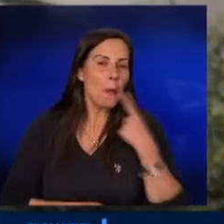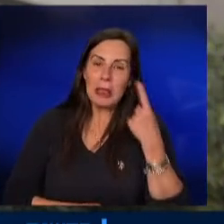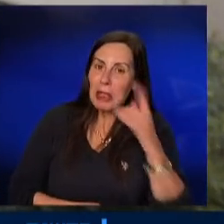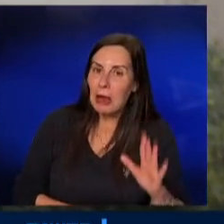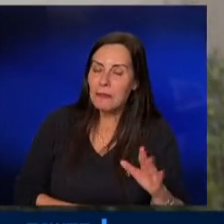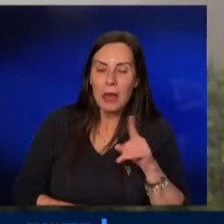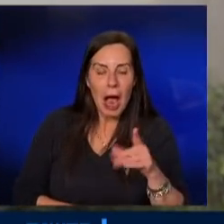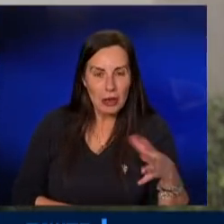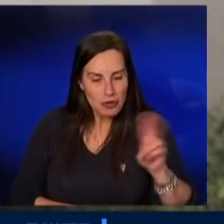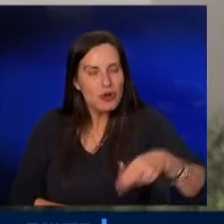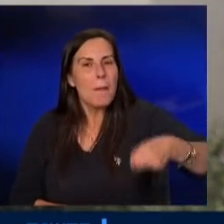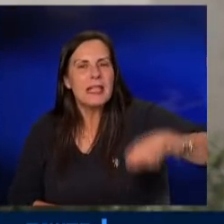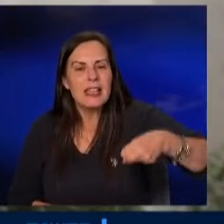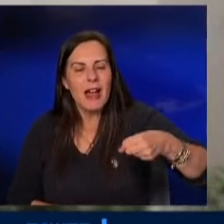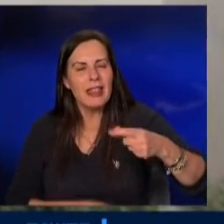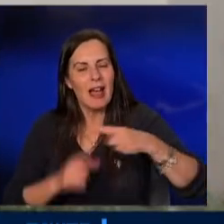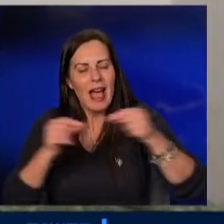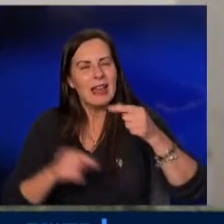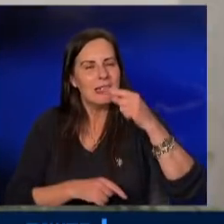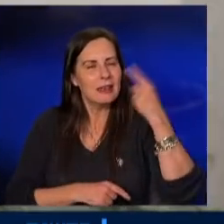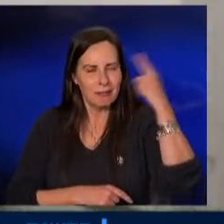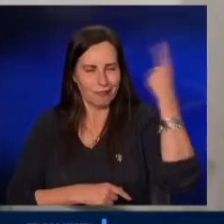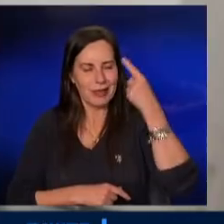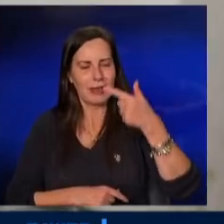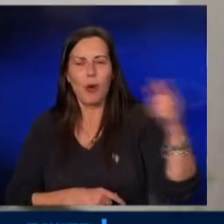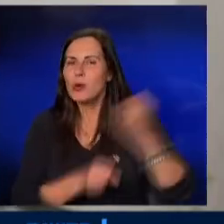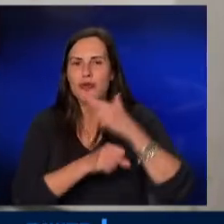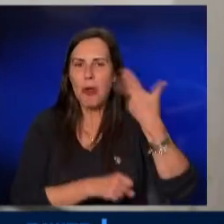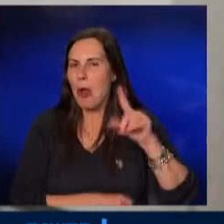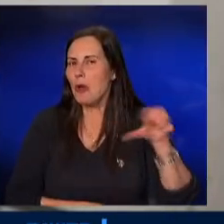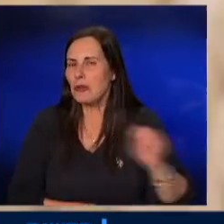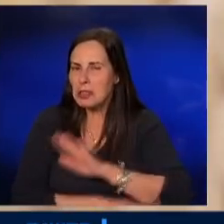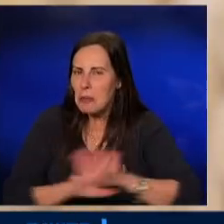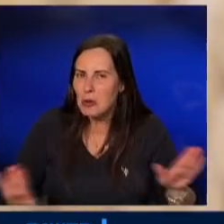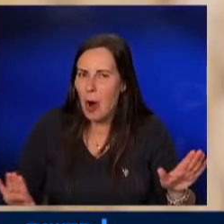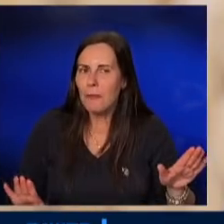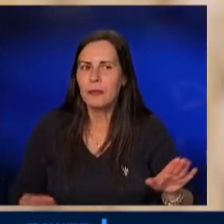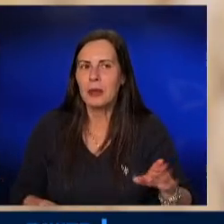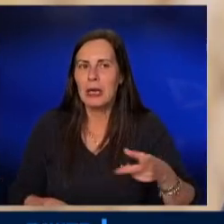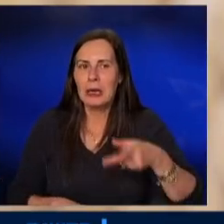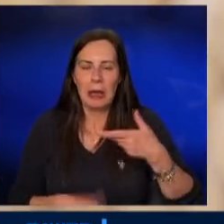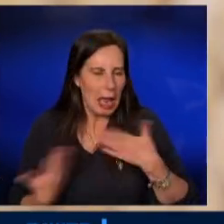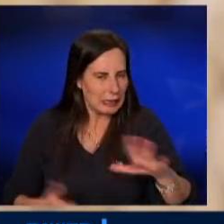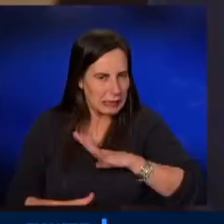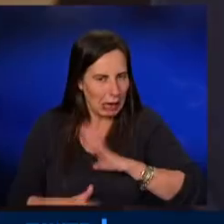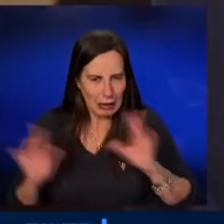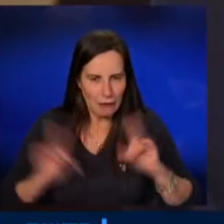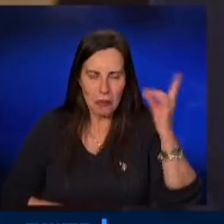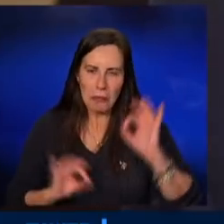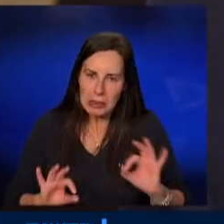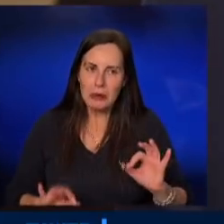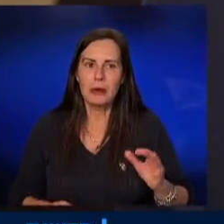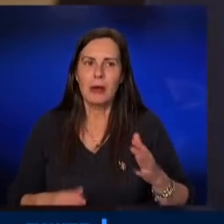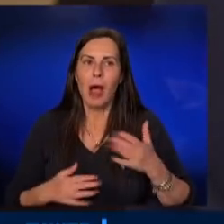אתה לוקח מזוודות של גת, הוא כבר 3 שנים עושה את זה, אף אחד לא נצפס עד עכשיו, הסיכון הוא לא, ממש לא גדול, אוקיי?